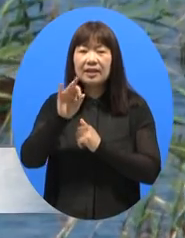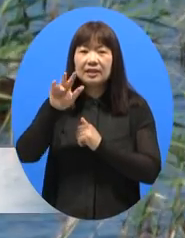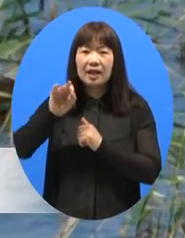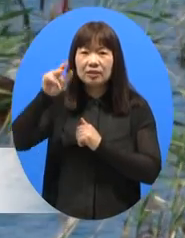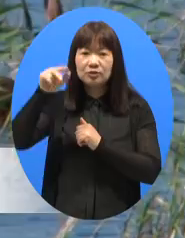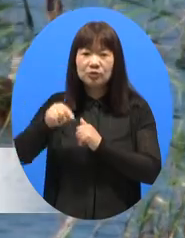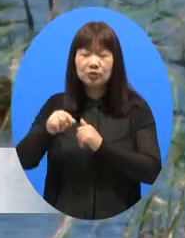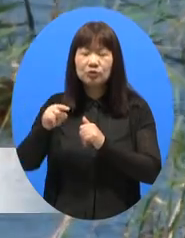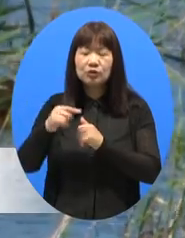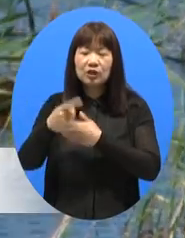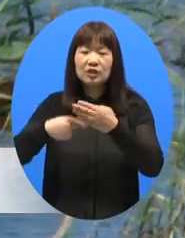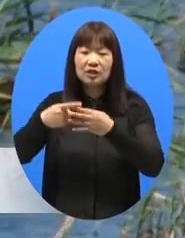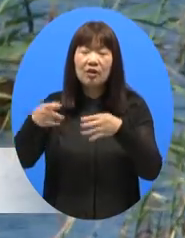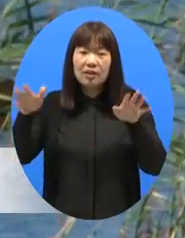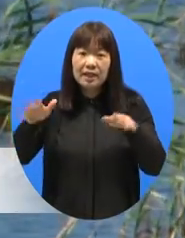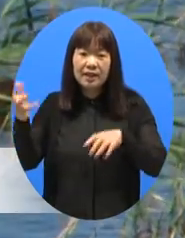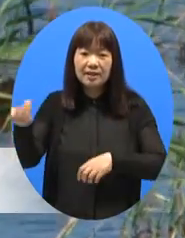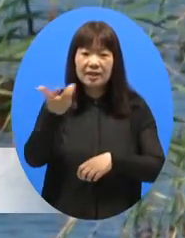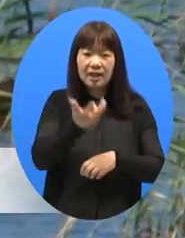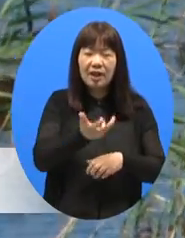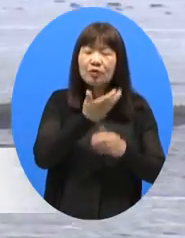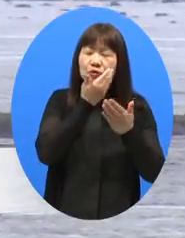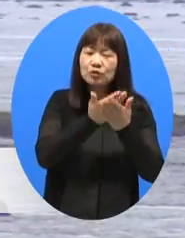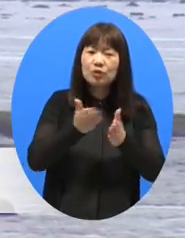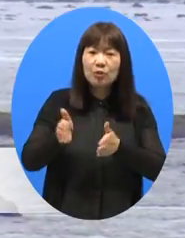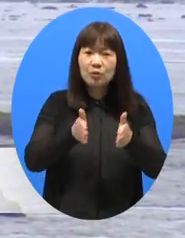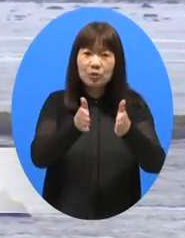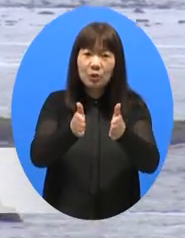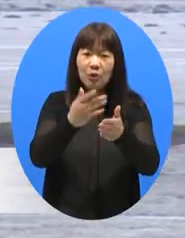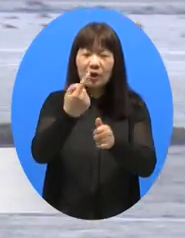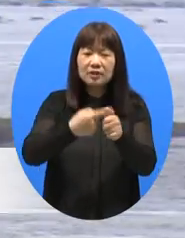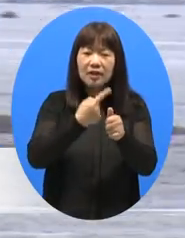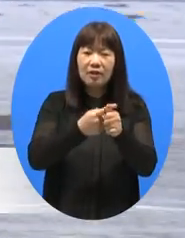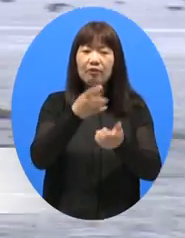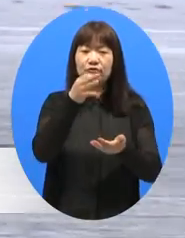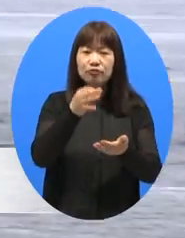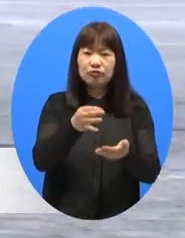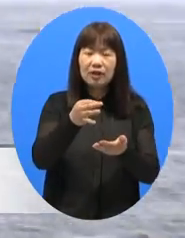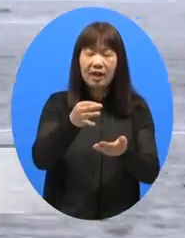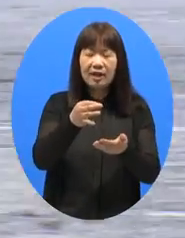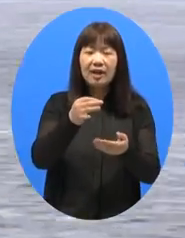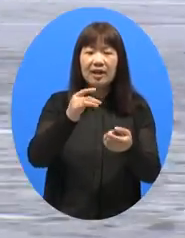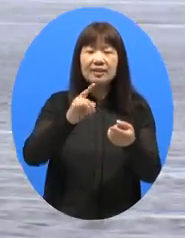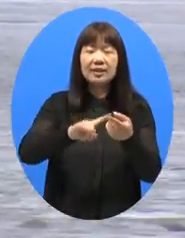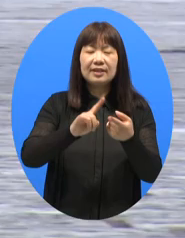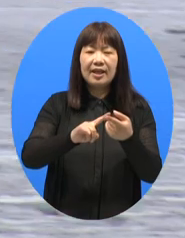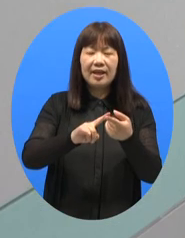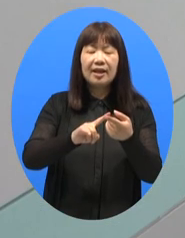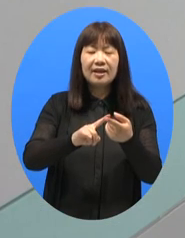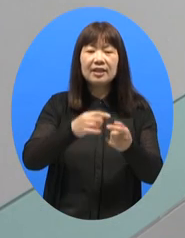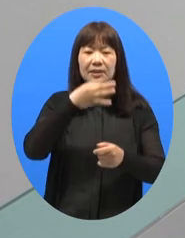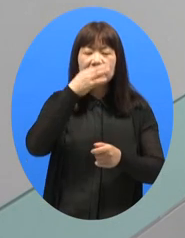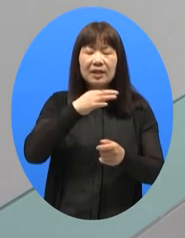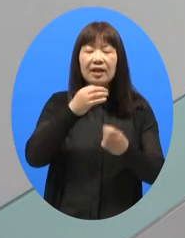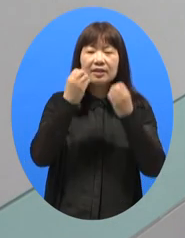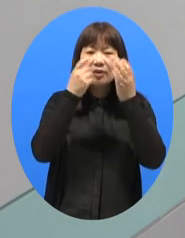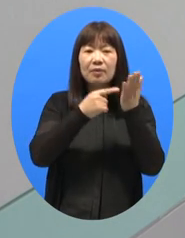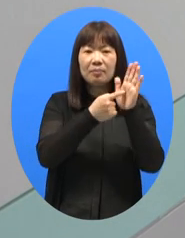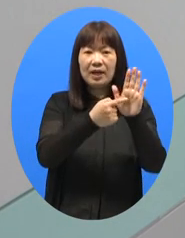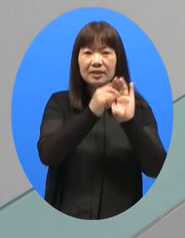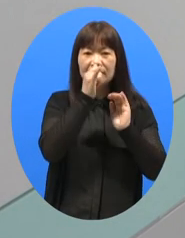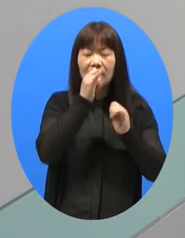이동로에서 핵심 기착지로의 역할까지 자연유산으로 가치가 새롭게 조명되고 있는 한 곳입니다. 경기도가